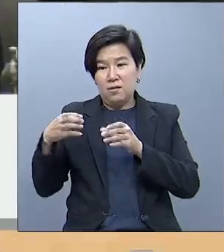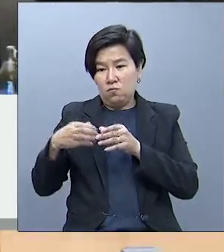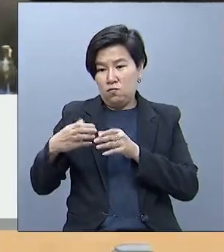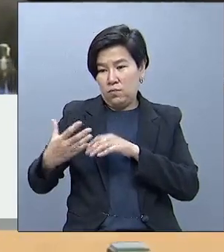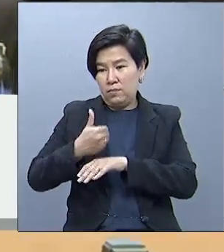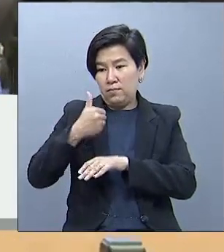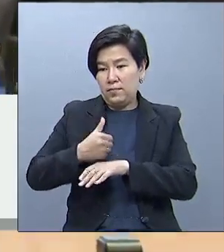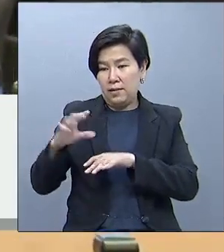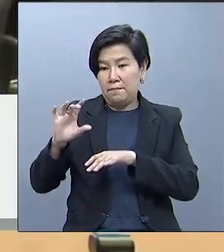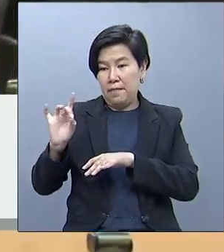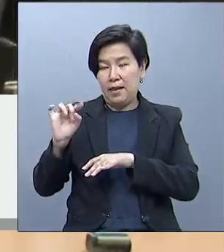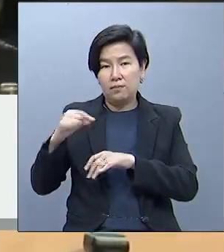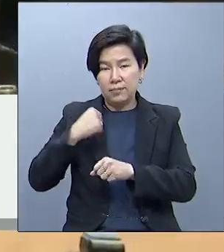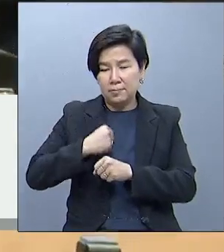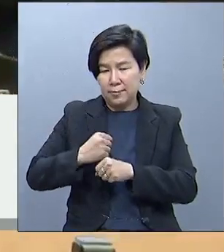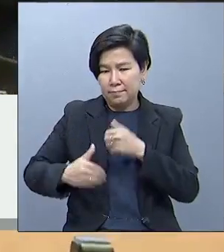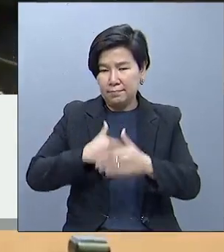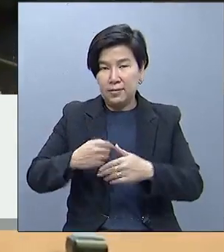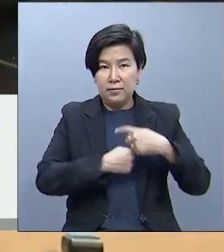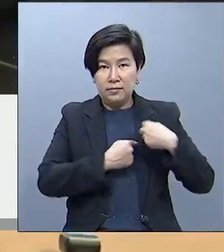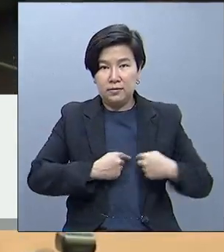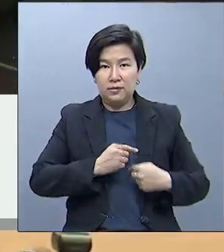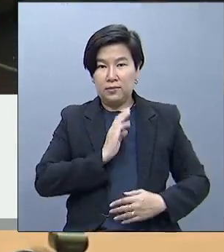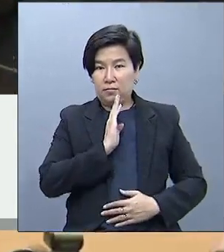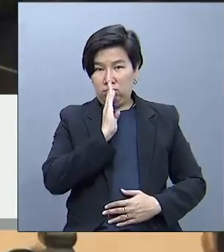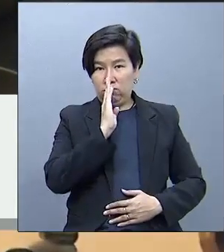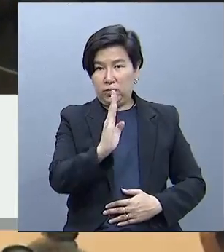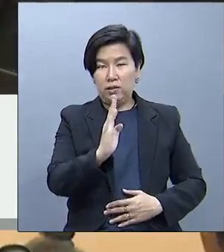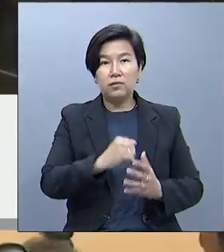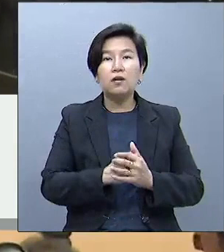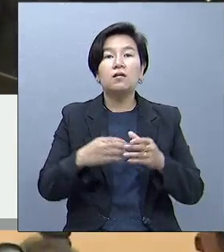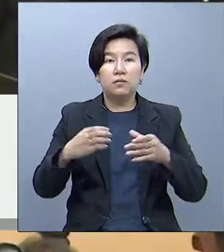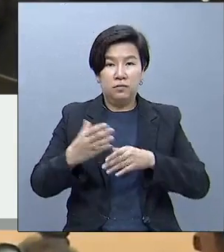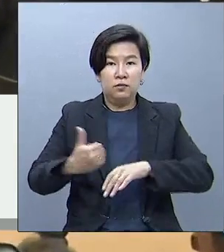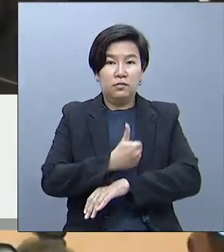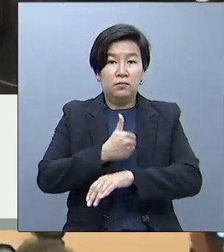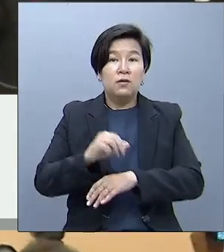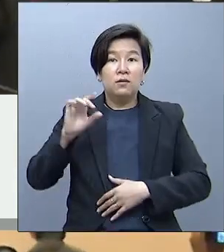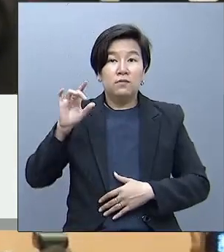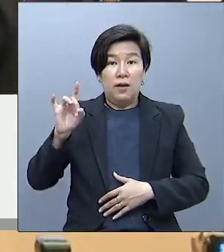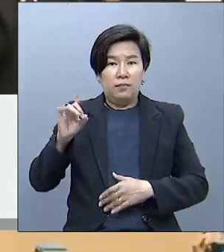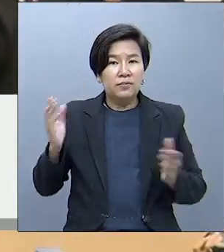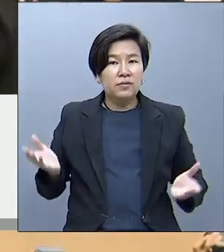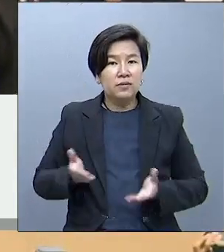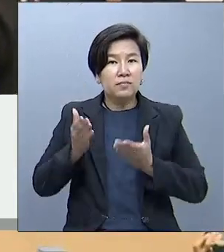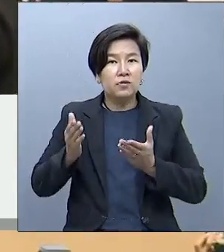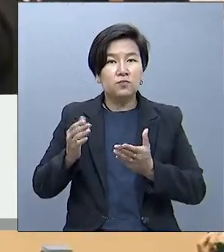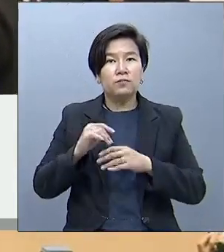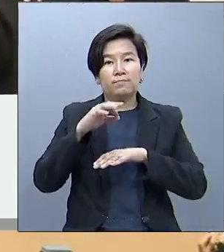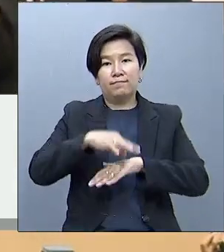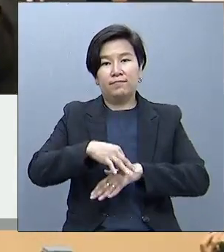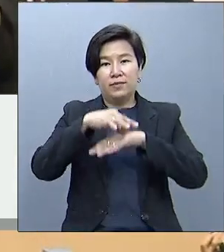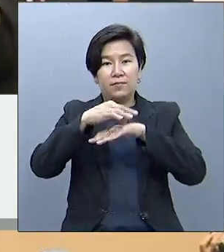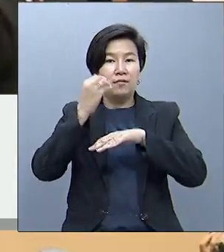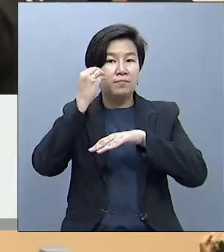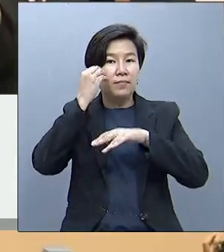านอย่างซื่อสัตย์ค่ะทั้งนี้ก็มีการออกแถลงการ3ข้อนะคะว่าทุกพรรคทั้ง8พรรคนั้นจะหนุนนายพิธาเป็นนายกรัฐมนตรีคนที่